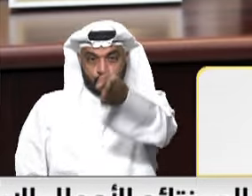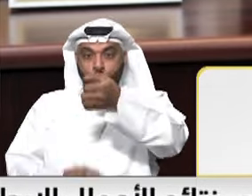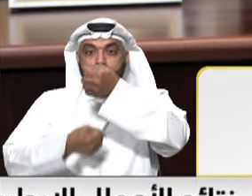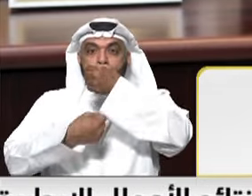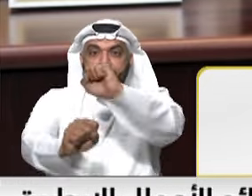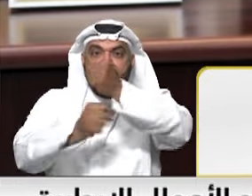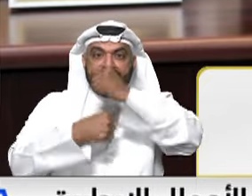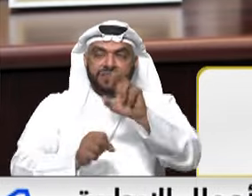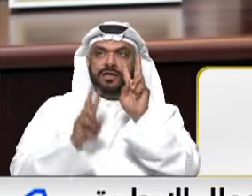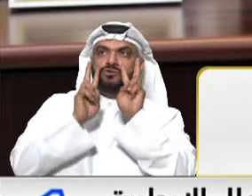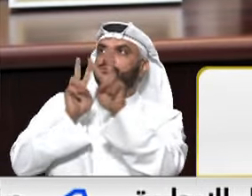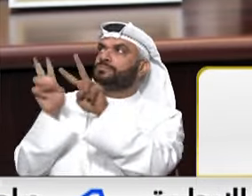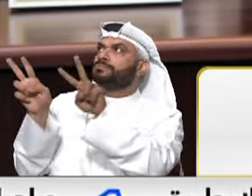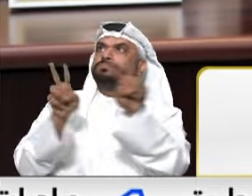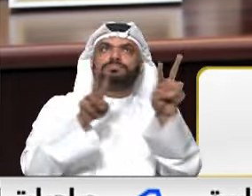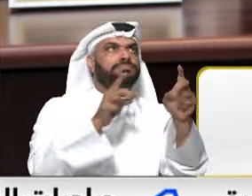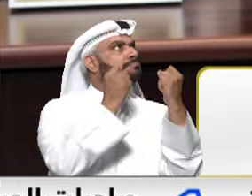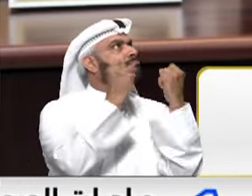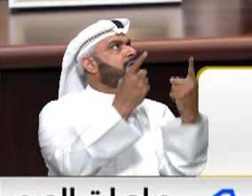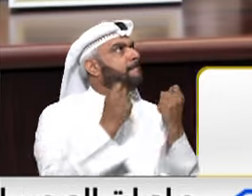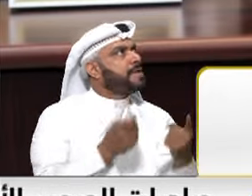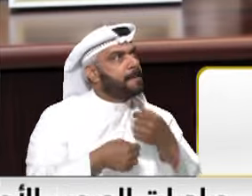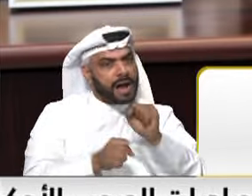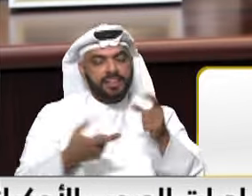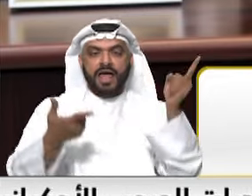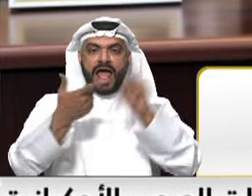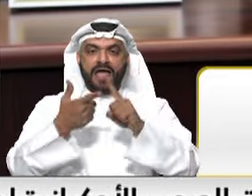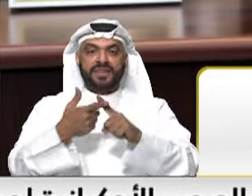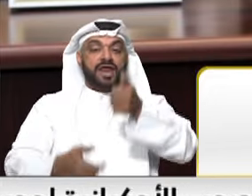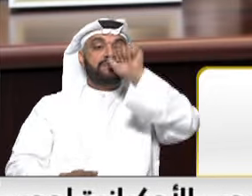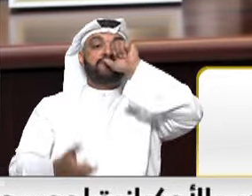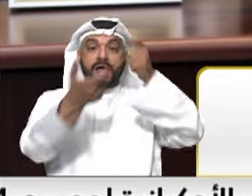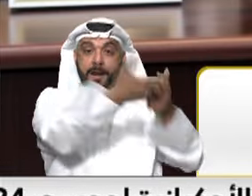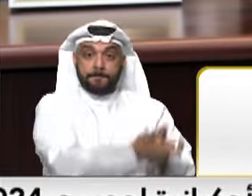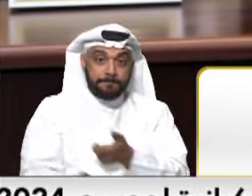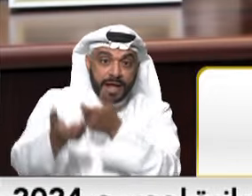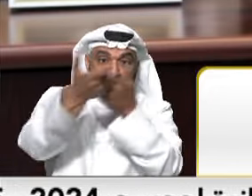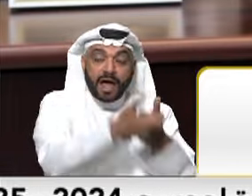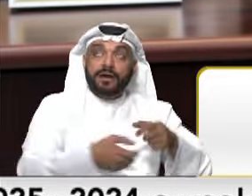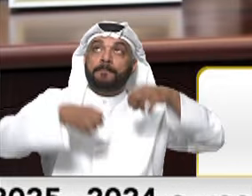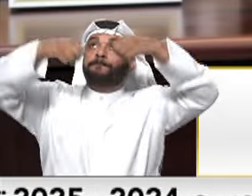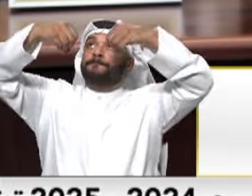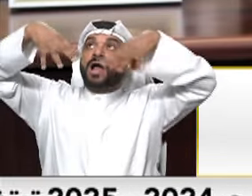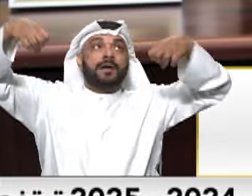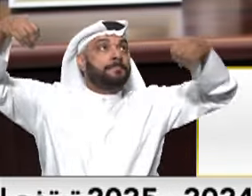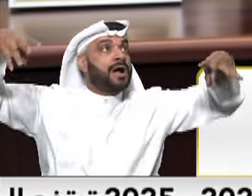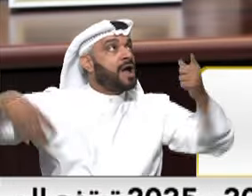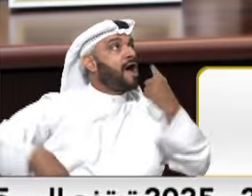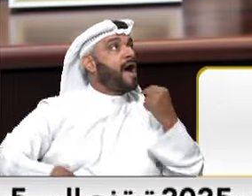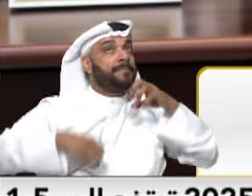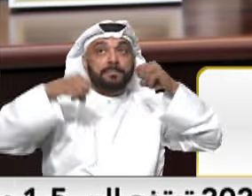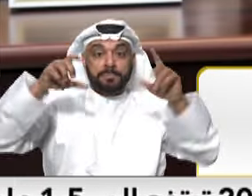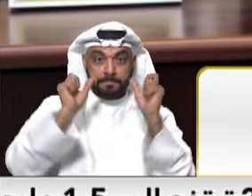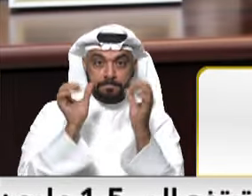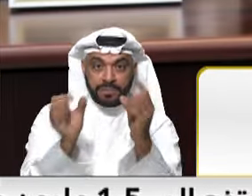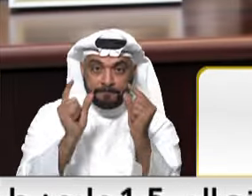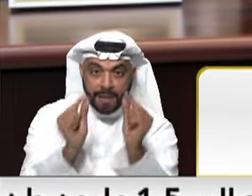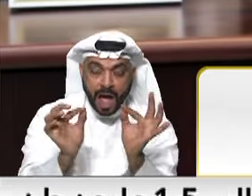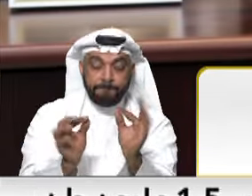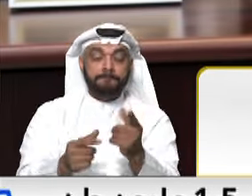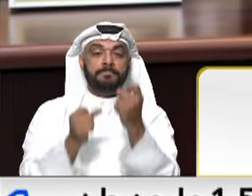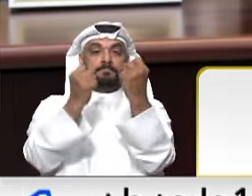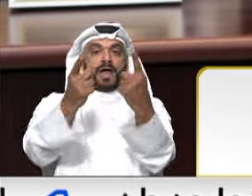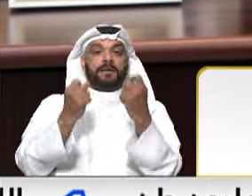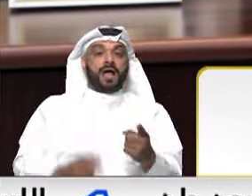المختصة والمطافي يشوفون، لأن هني بعد إيصال التيار الكهربائي يكون المالك واللي تسوون